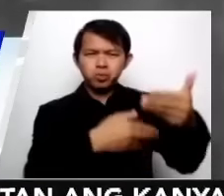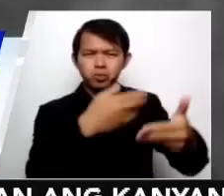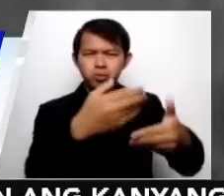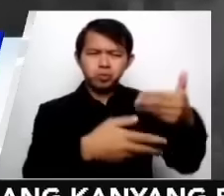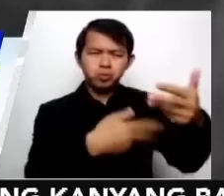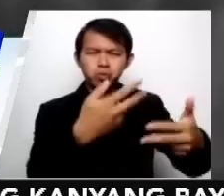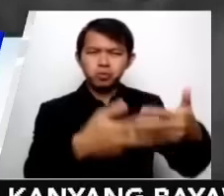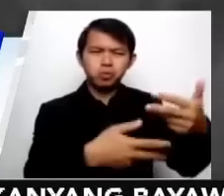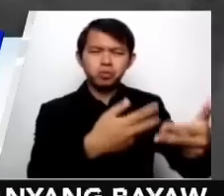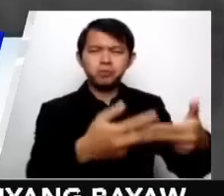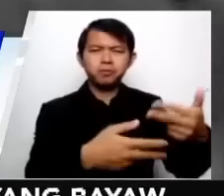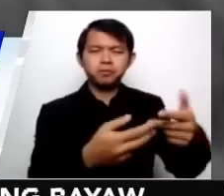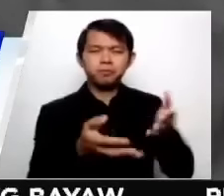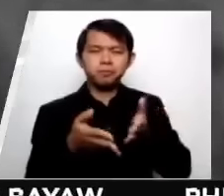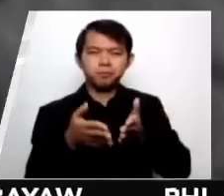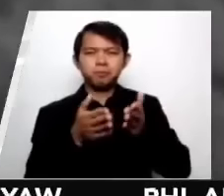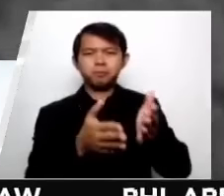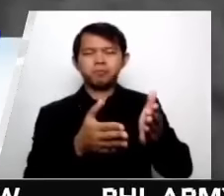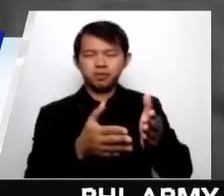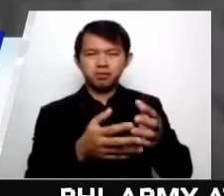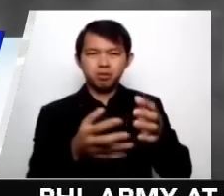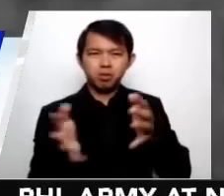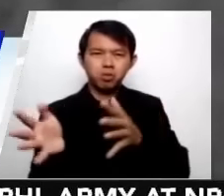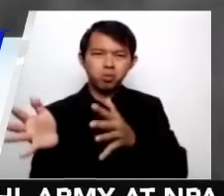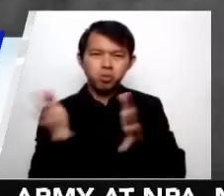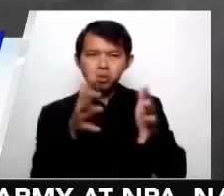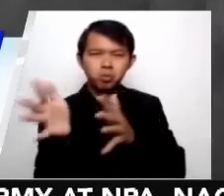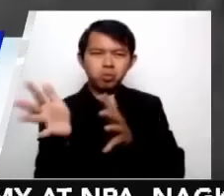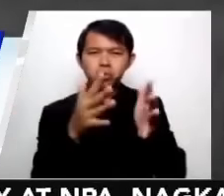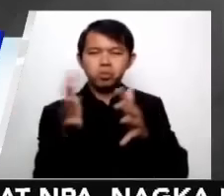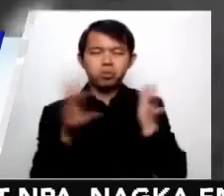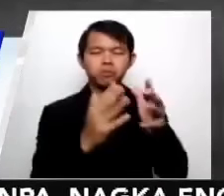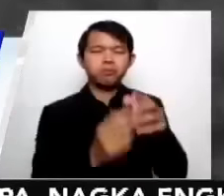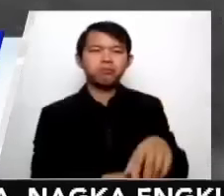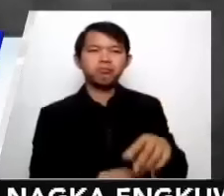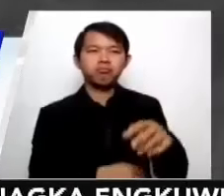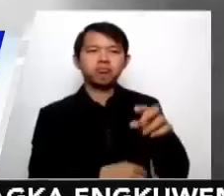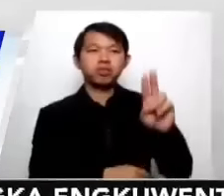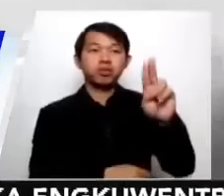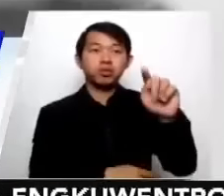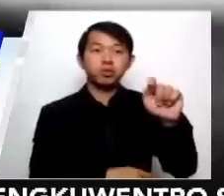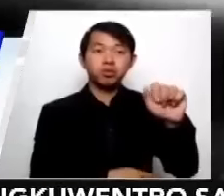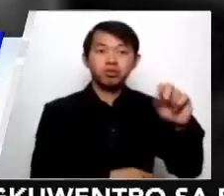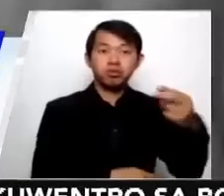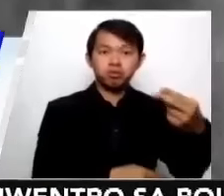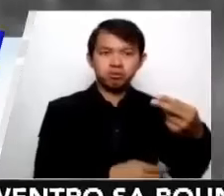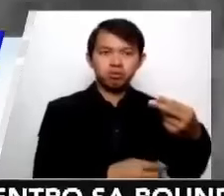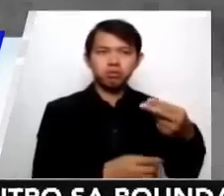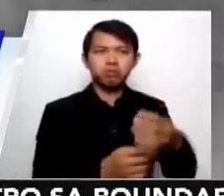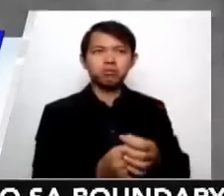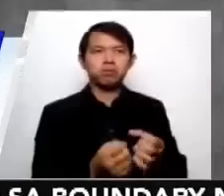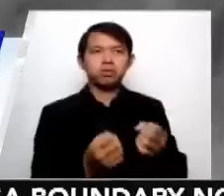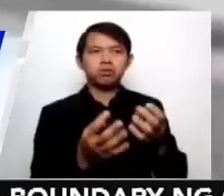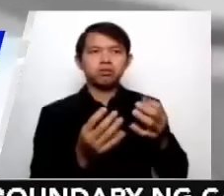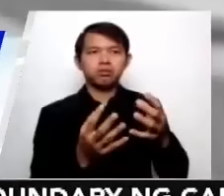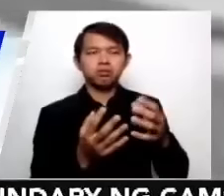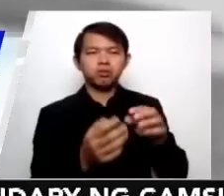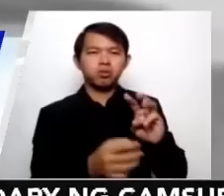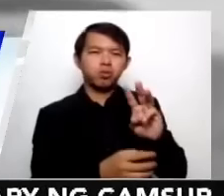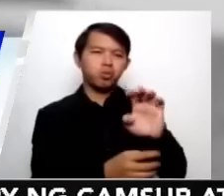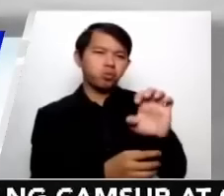ng hangin. Sa Utah naman, halos matakpan ng sandamakmak na malalaking tumbleweed ang ilang bahay at